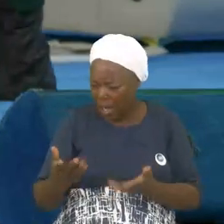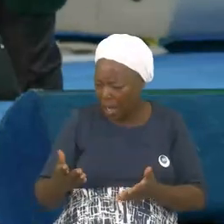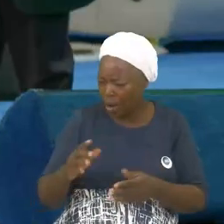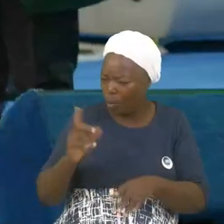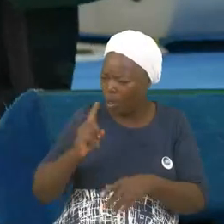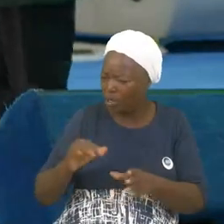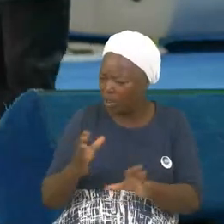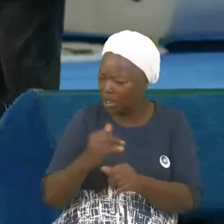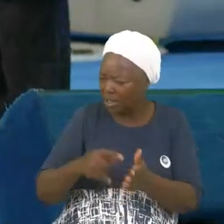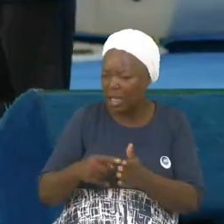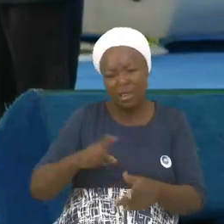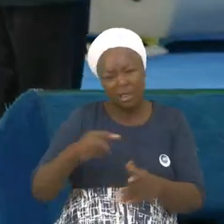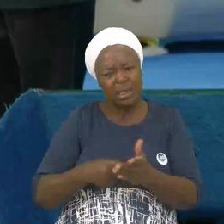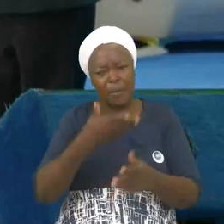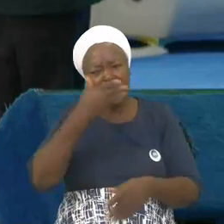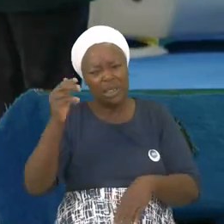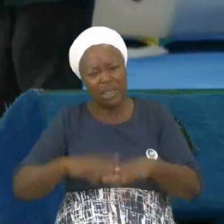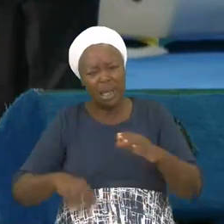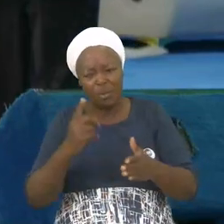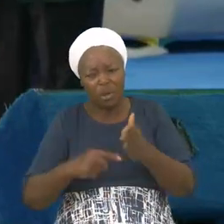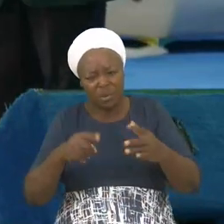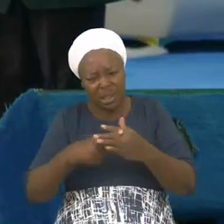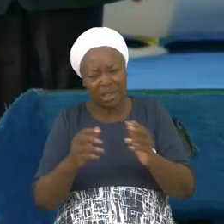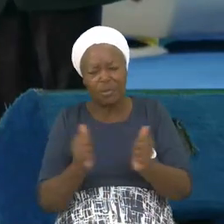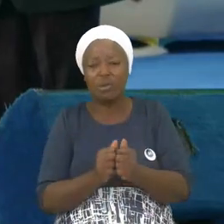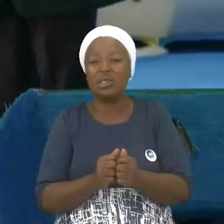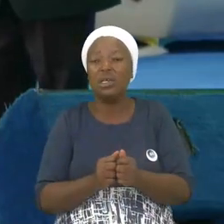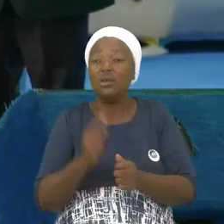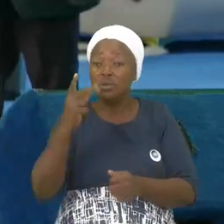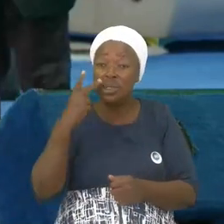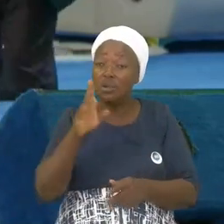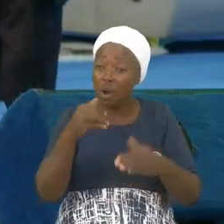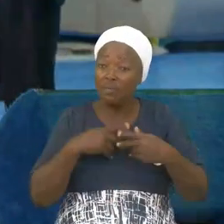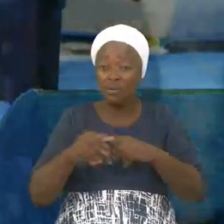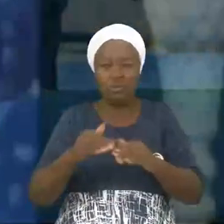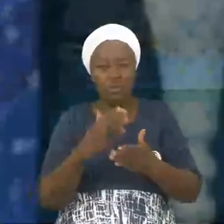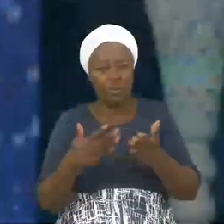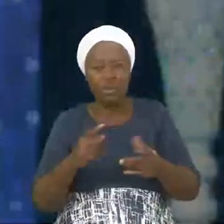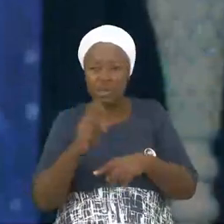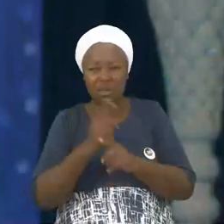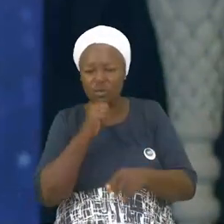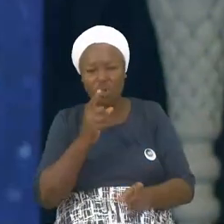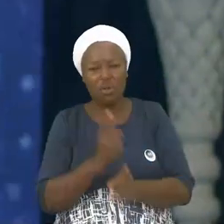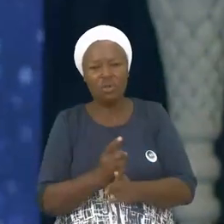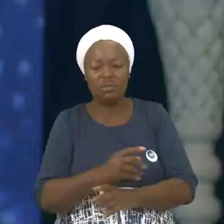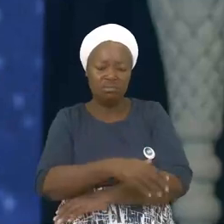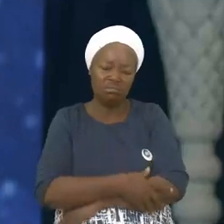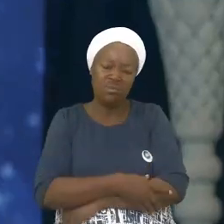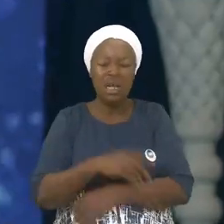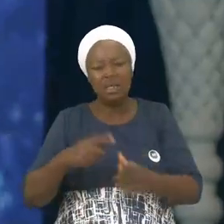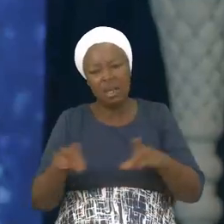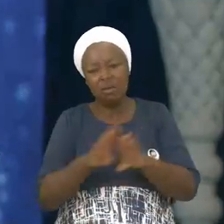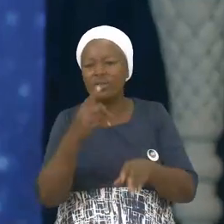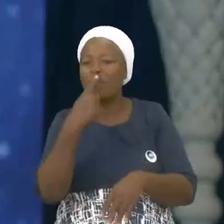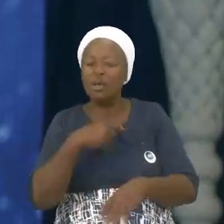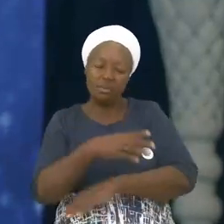de la cérémonie. Et il goûte et dit, oh, où est-ce que tu as eu ce bon vin? Ça, c'est le meilleur vin que ce que nous avons même commencé avec. Vous voyez,